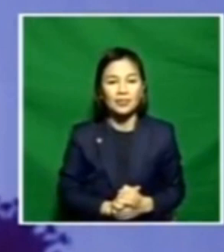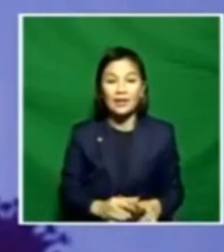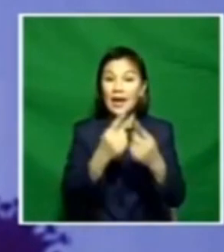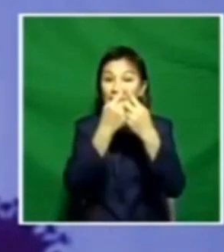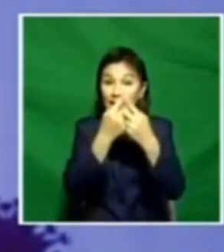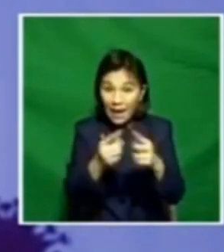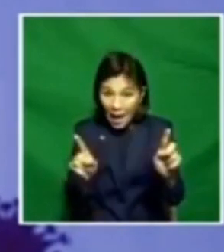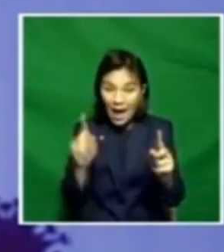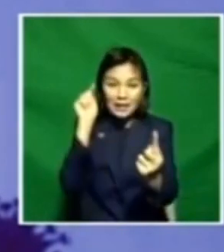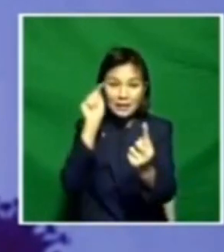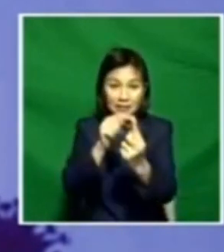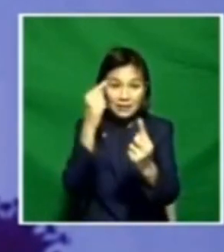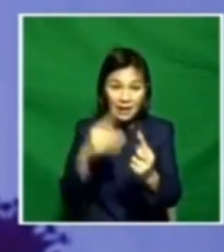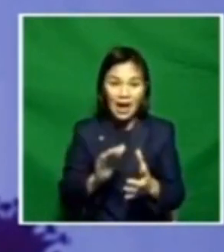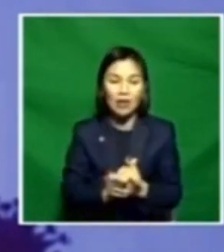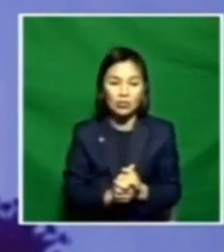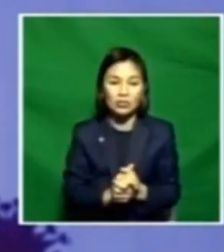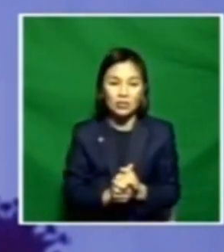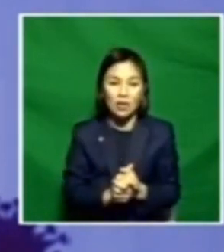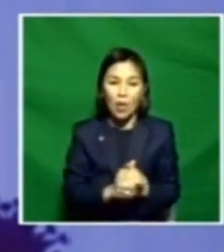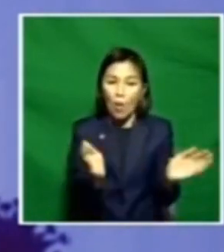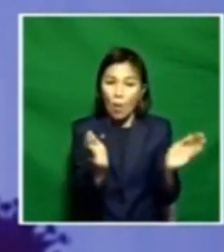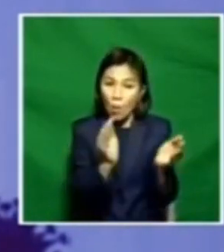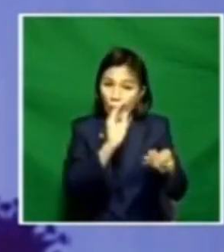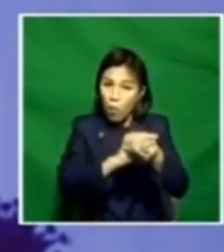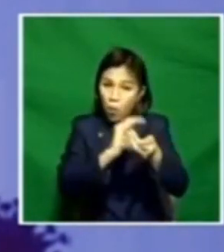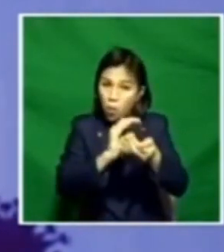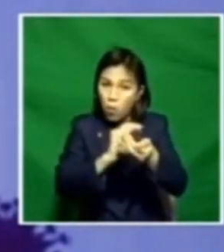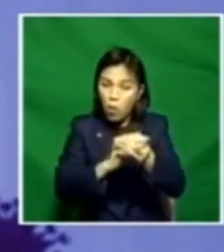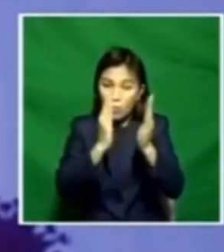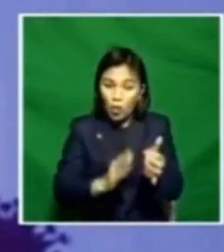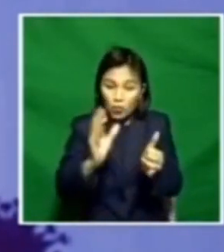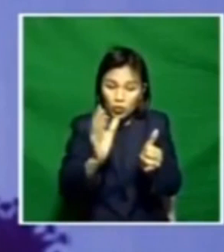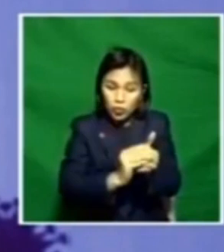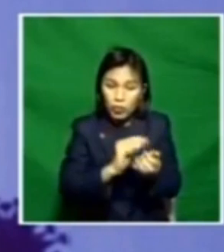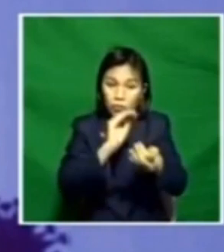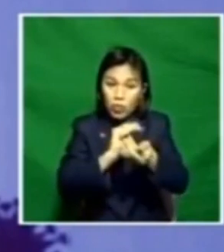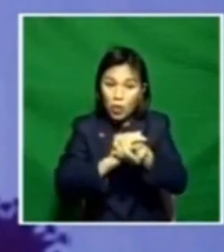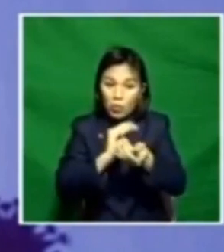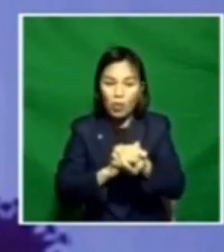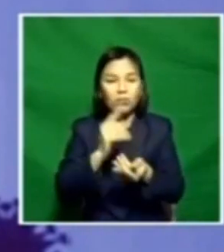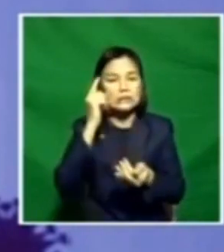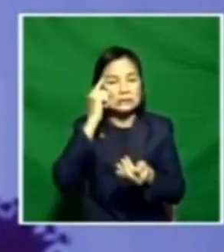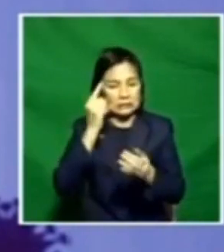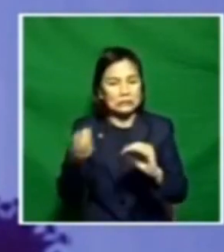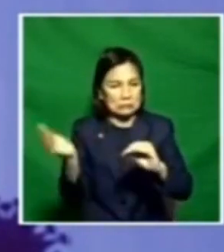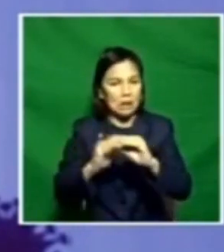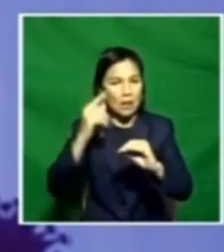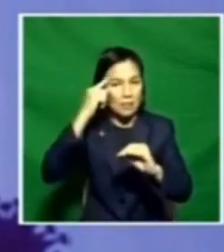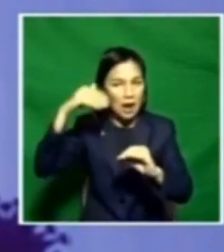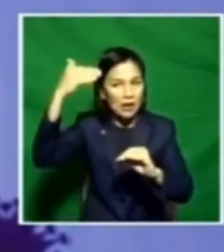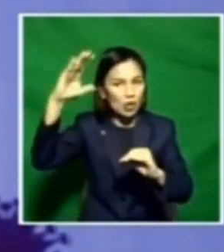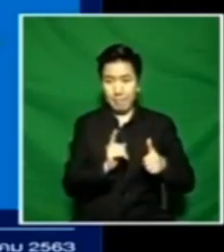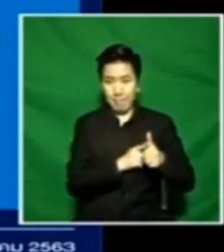พลเอกพรพิพัฒน์เบญญศรีผู้บัญชาการทหารสูงสุดในฐานะผู้รับผิดชอบและความมั่นคงกล่าวว่าขณะนี้ได้จัดตั้งจุดควบ